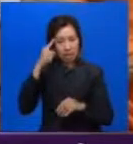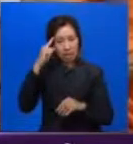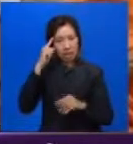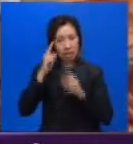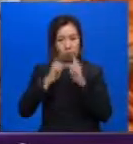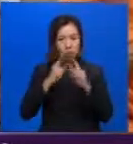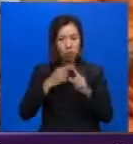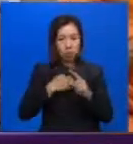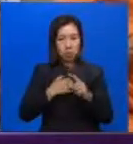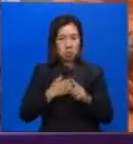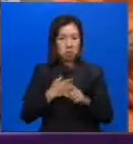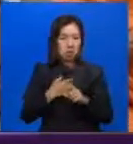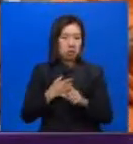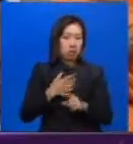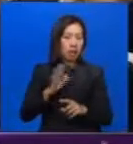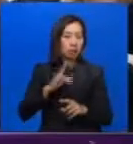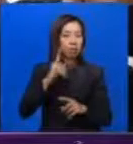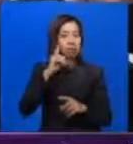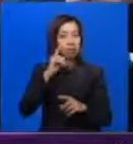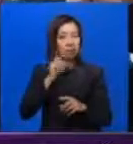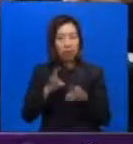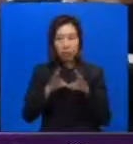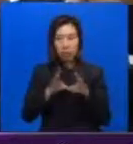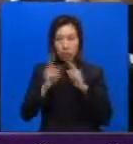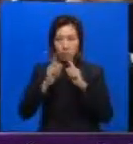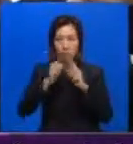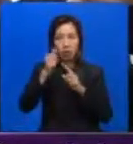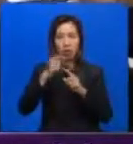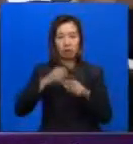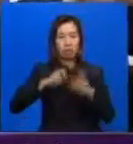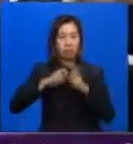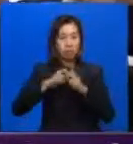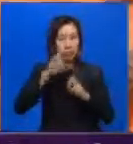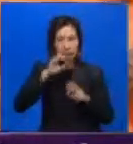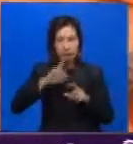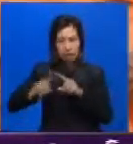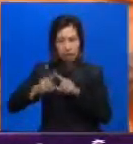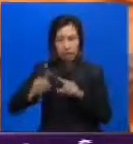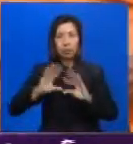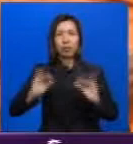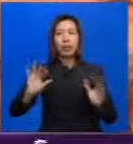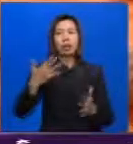จาพร้อมทั้งยุติความขัดแย้งรุนแรงที่มีอยู่ให้จางหายไ